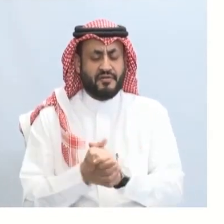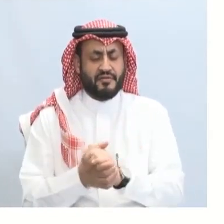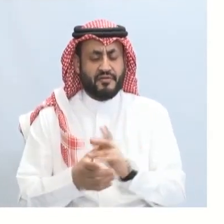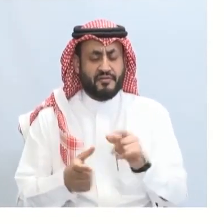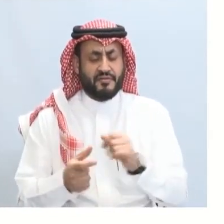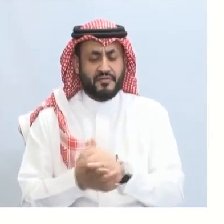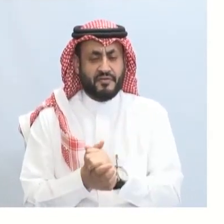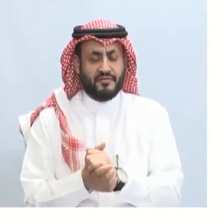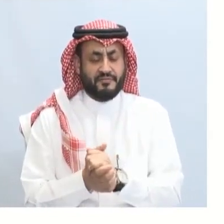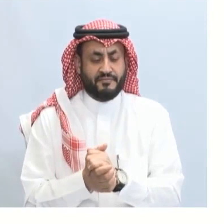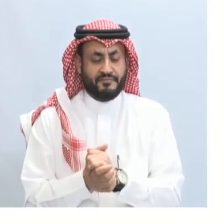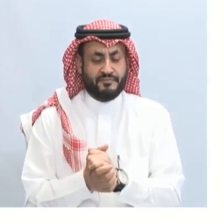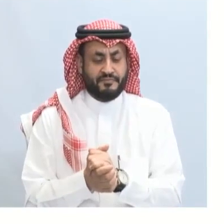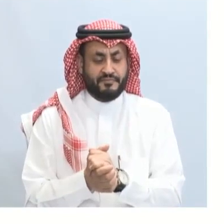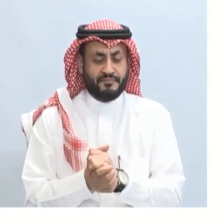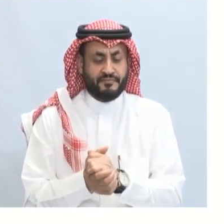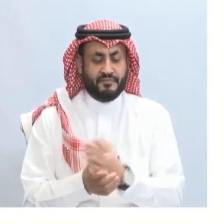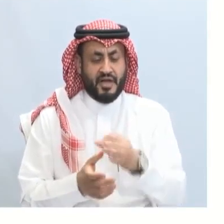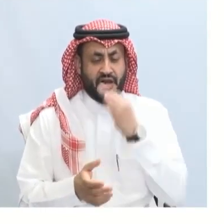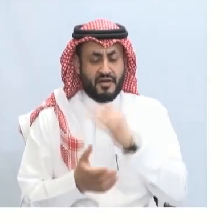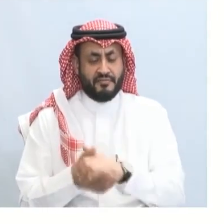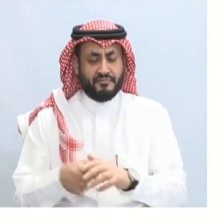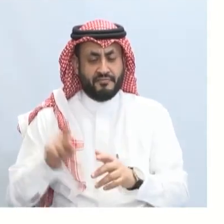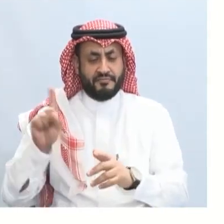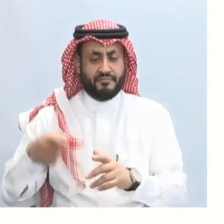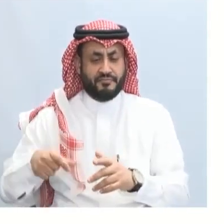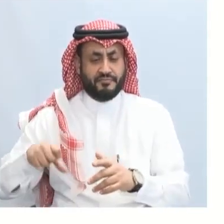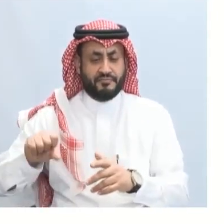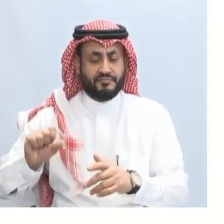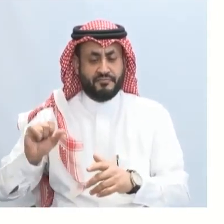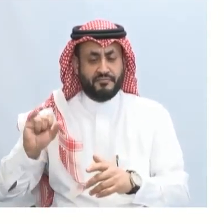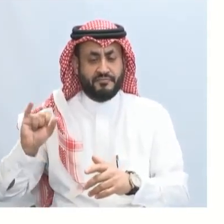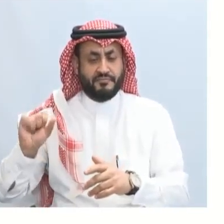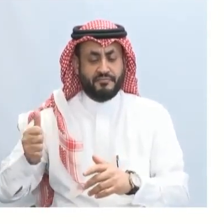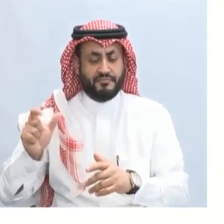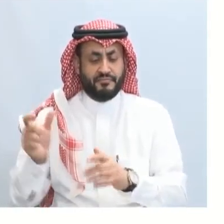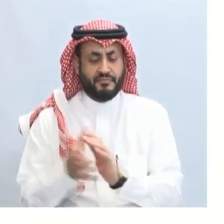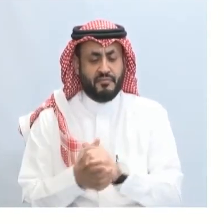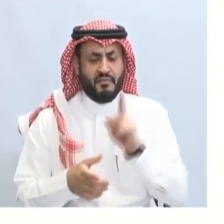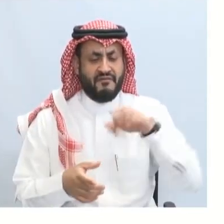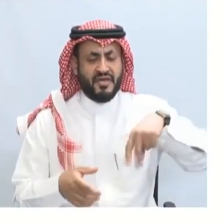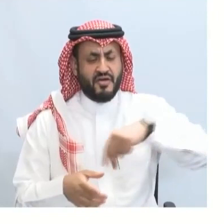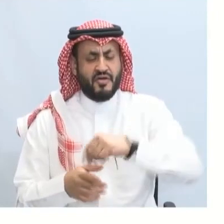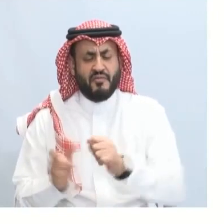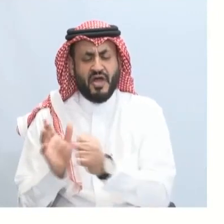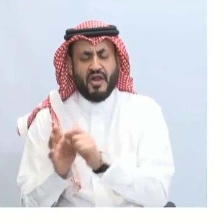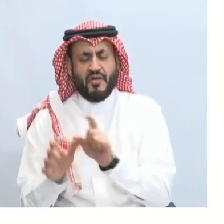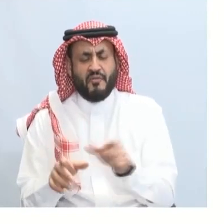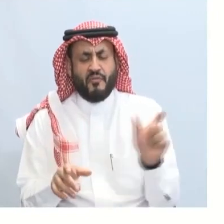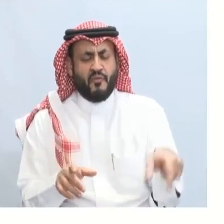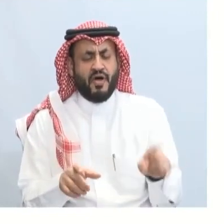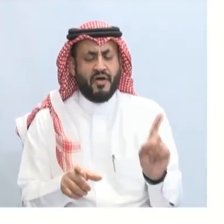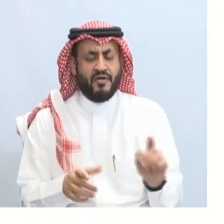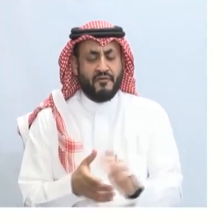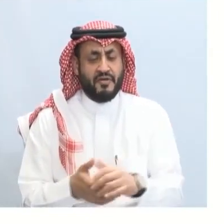مصير الانسانيه يقول بروم لا يوجد هروب الى العزله فسلوك له